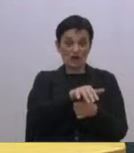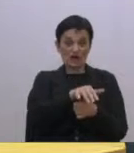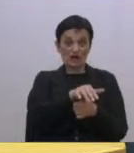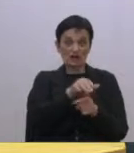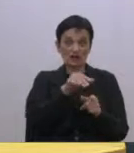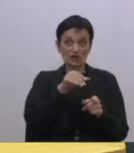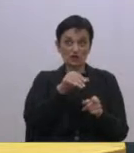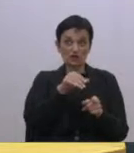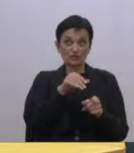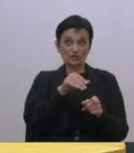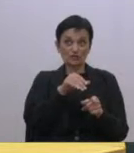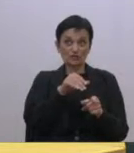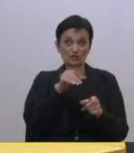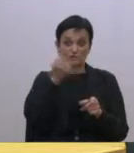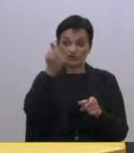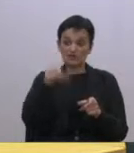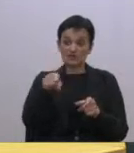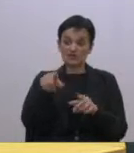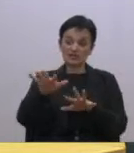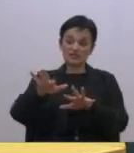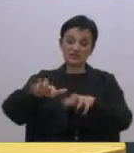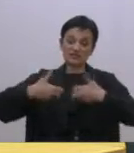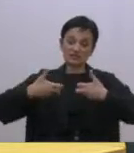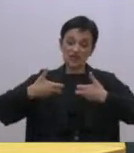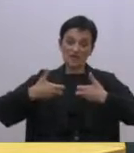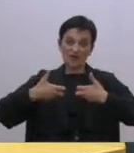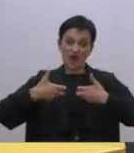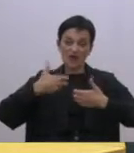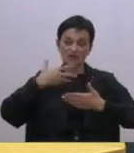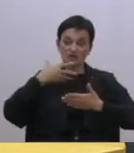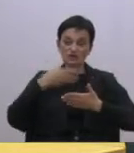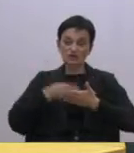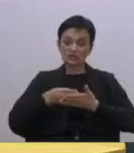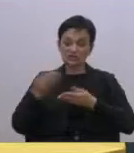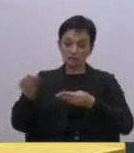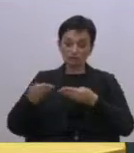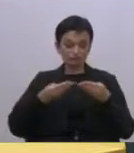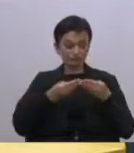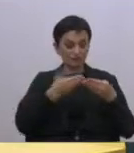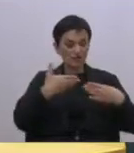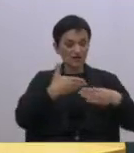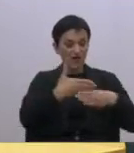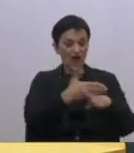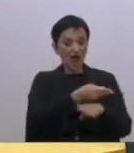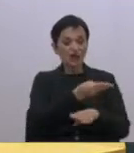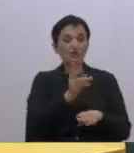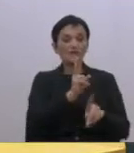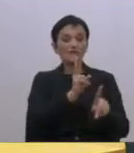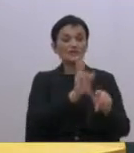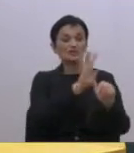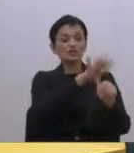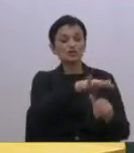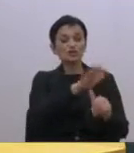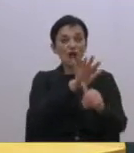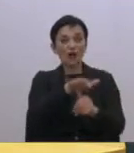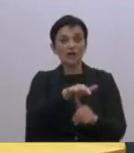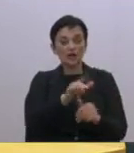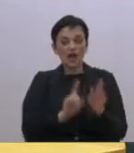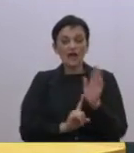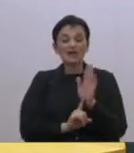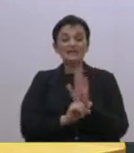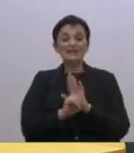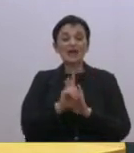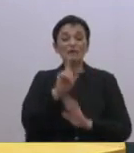ვქნათ, რა ქვია, წავართვათ საკუთრება და ეს საკუთრება გადავუნაწილოთ იმას, ვისაც ჩაგრავდნენ. ხო და თავის დროზე მეთქი,